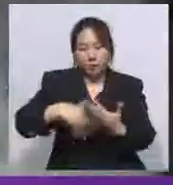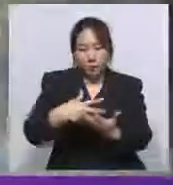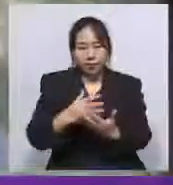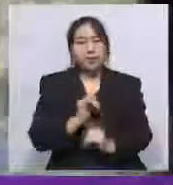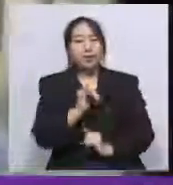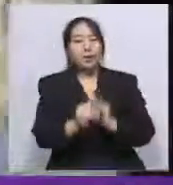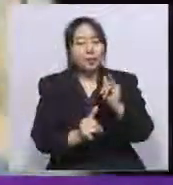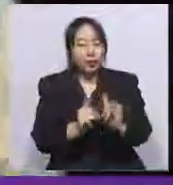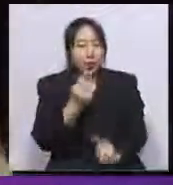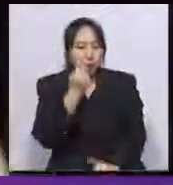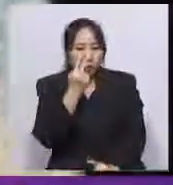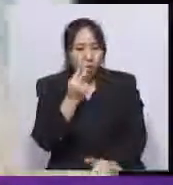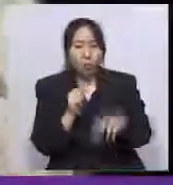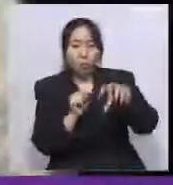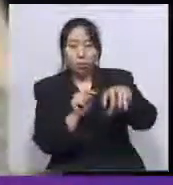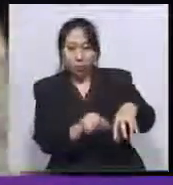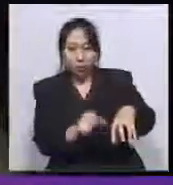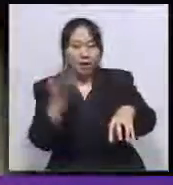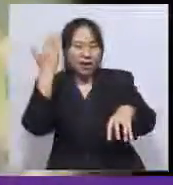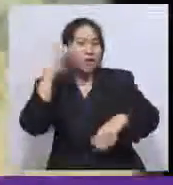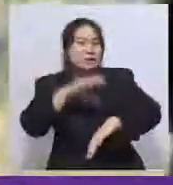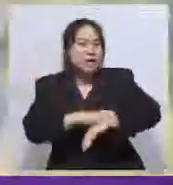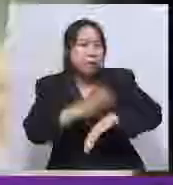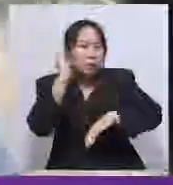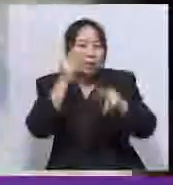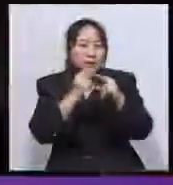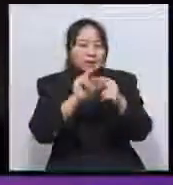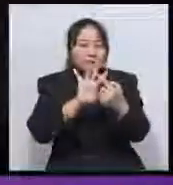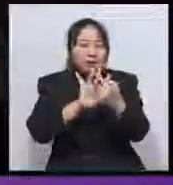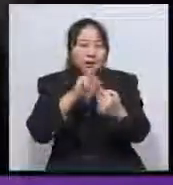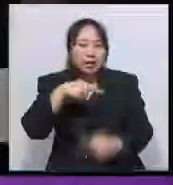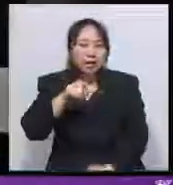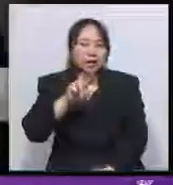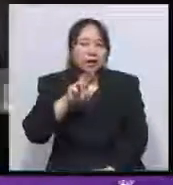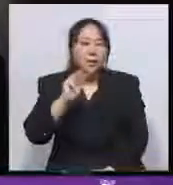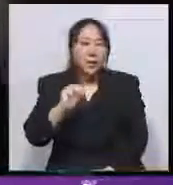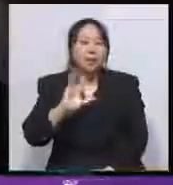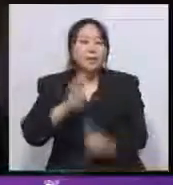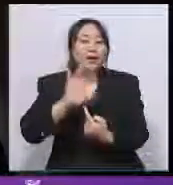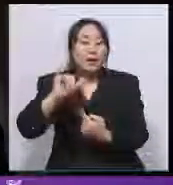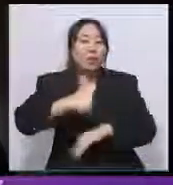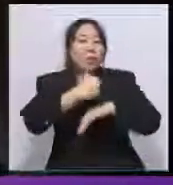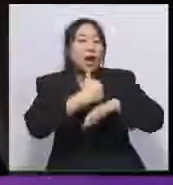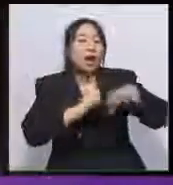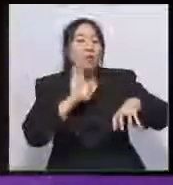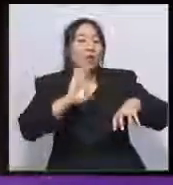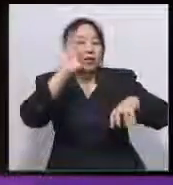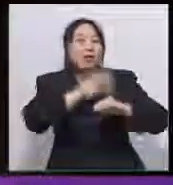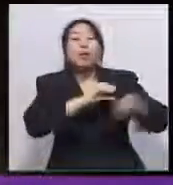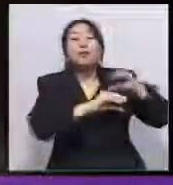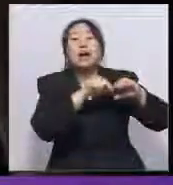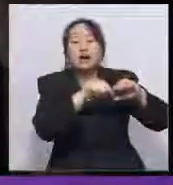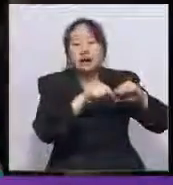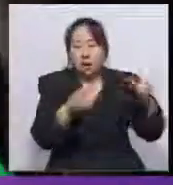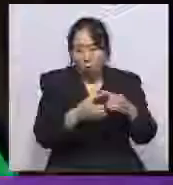อมเดินทางเข้าพื้นที่จุดเกิดเหตุกรณีจับกุมนายเปรมชัยกนสูตรผู้บริหารบริษัทอิตาเลียนไทยดีเวลลอปเมนต์จำกัดและพวกร